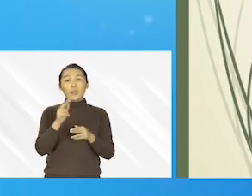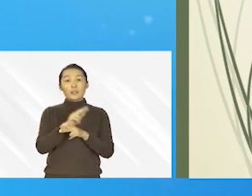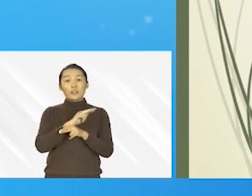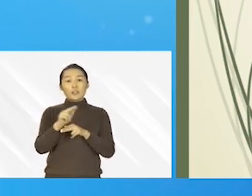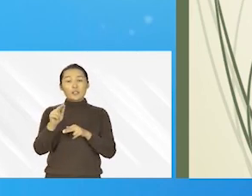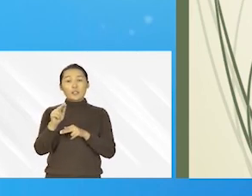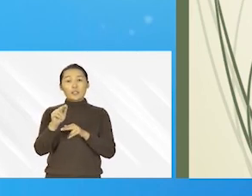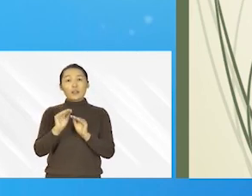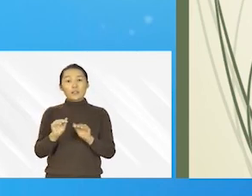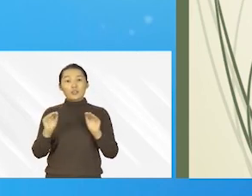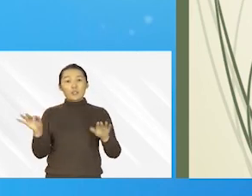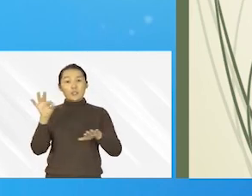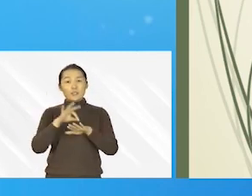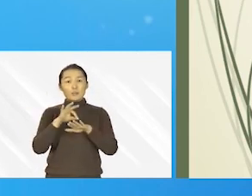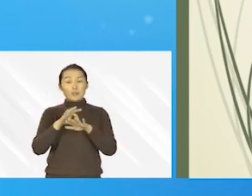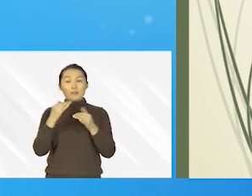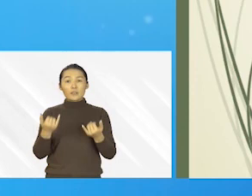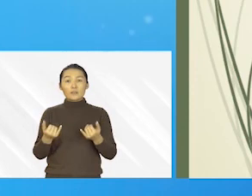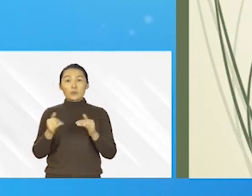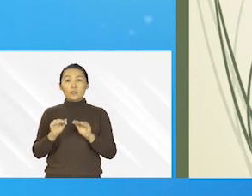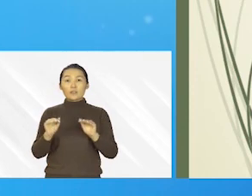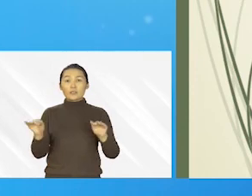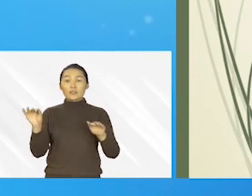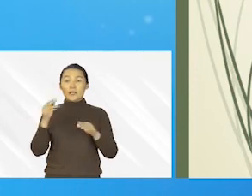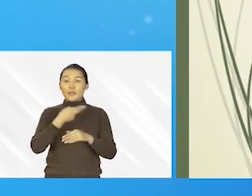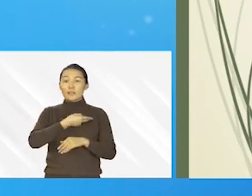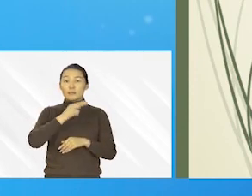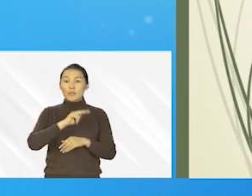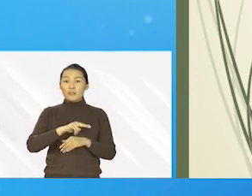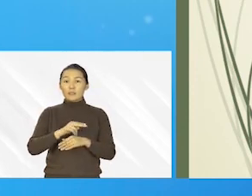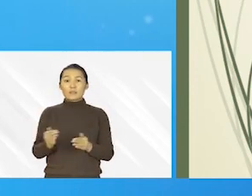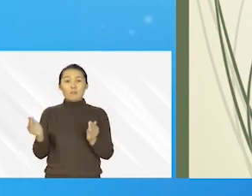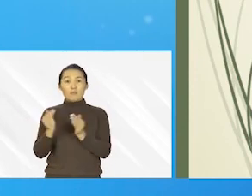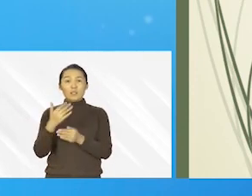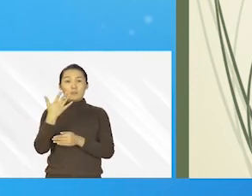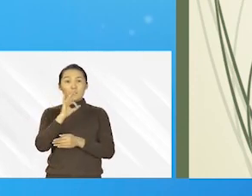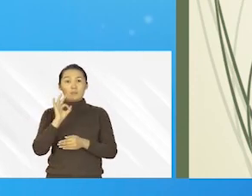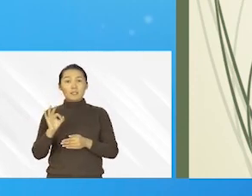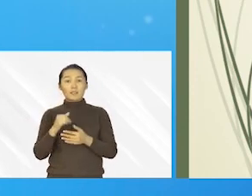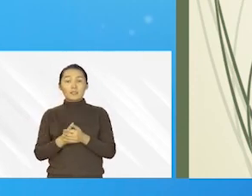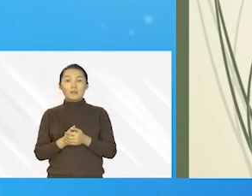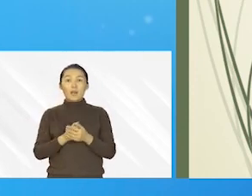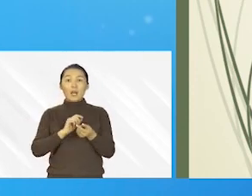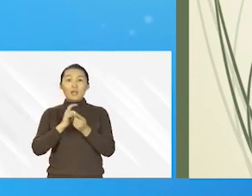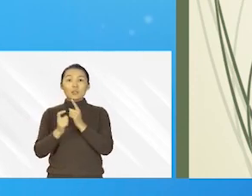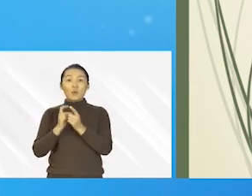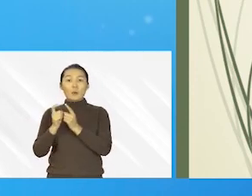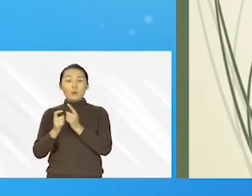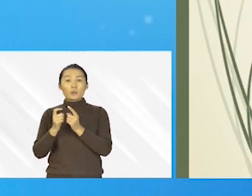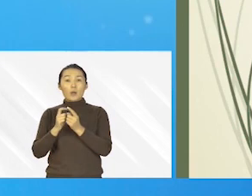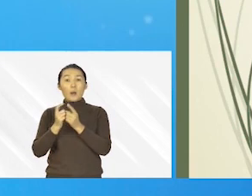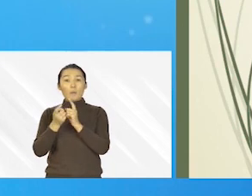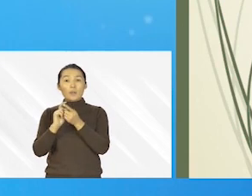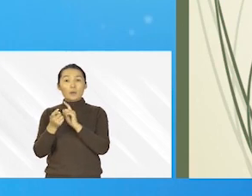заболеваний. Сегодня детская смертность составляет меньше 5%, но бороться с возрастными изменениями